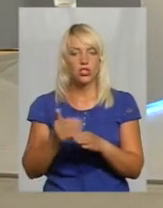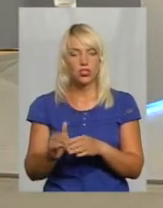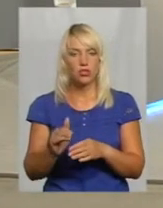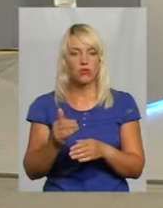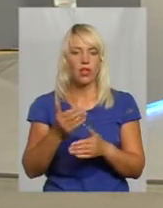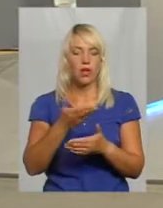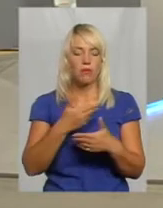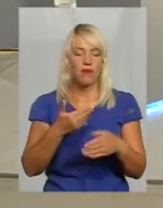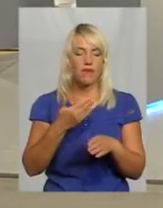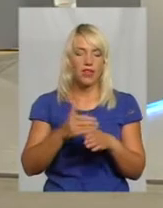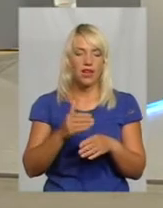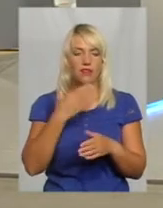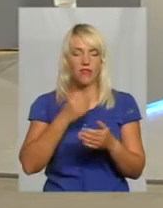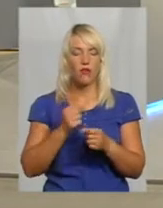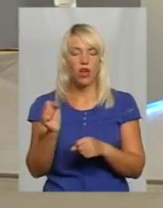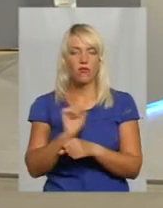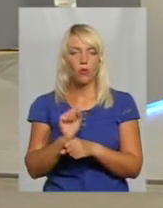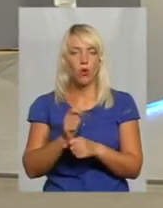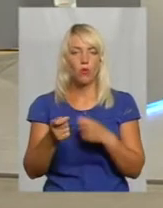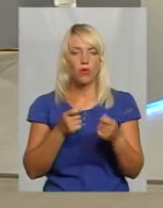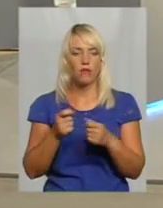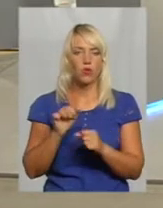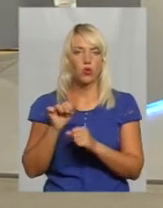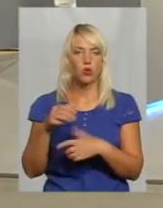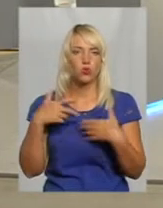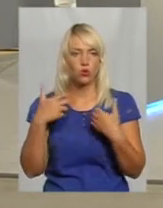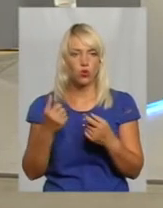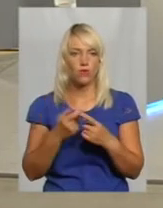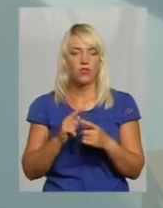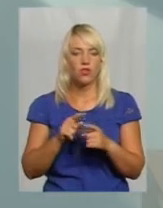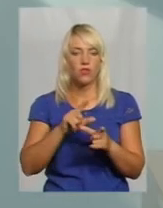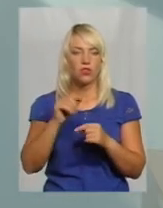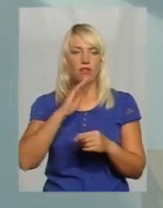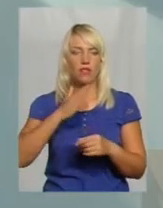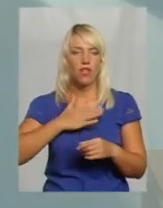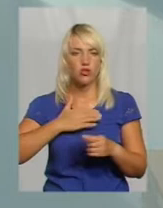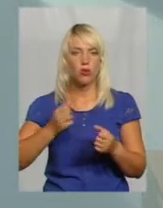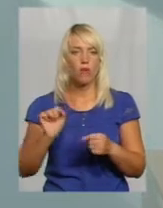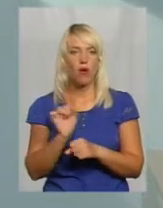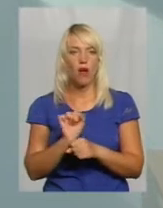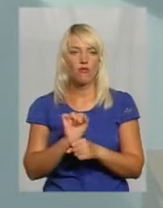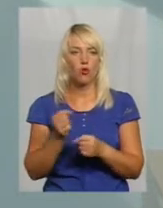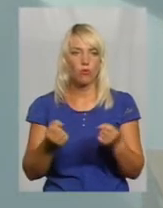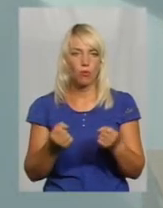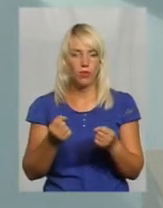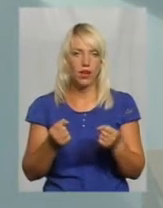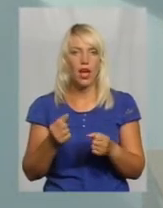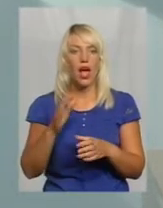свого автомобіля управління охорони здоров'я. Вони виїжджають на нашому автомобілі. А